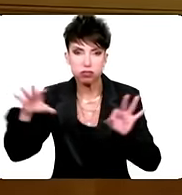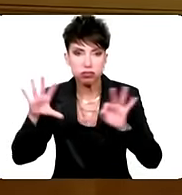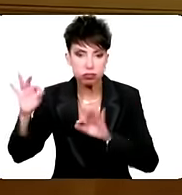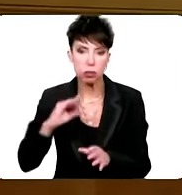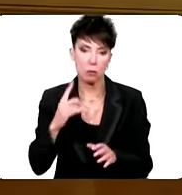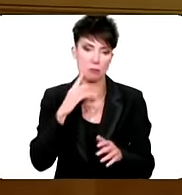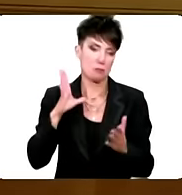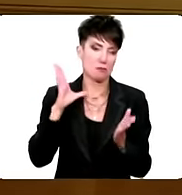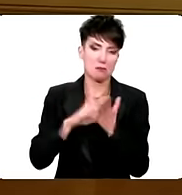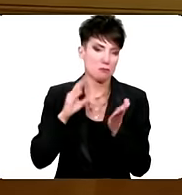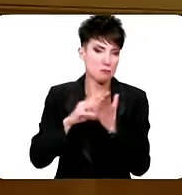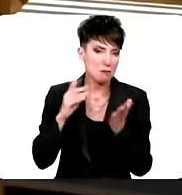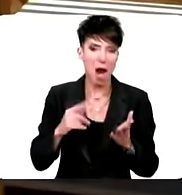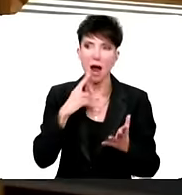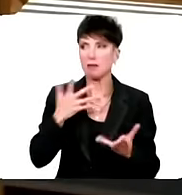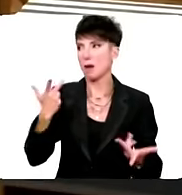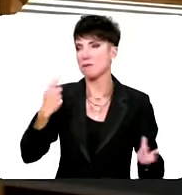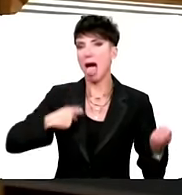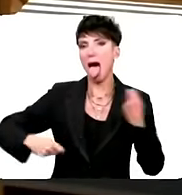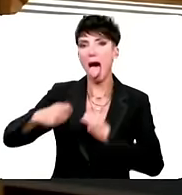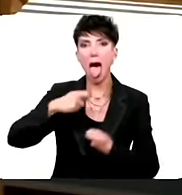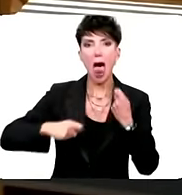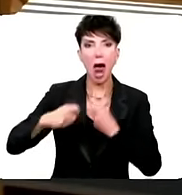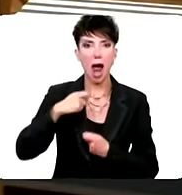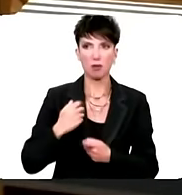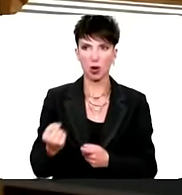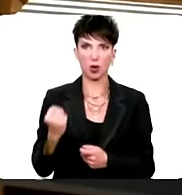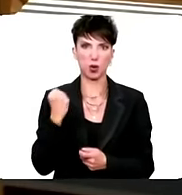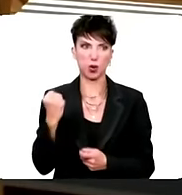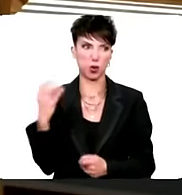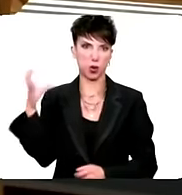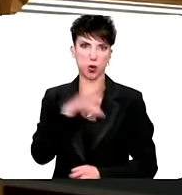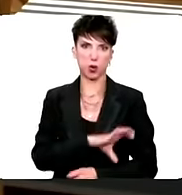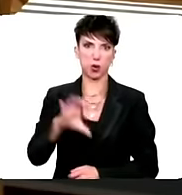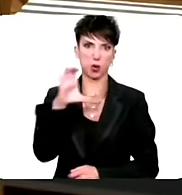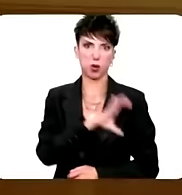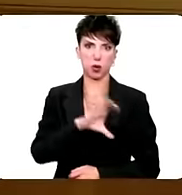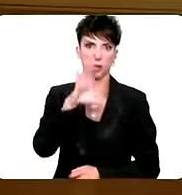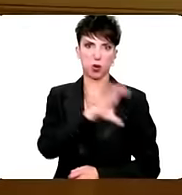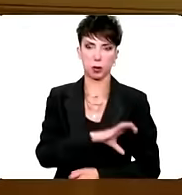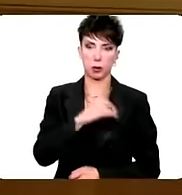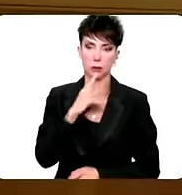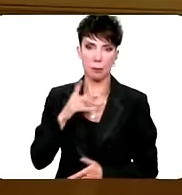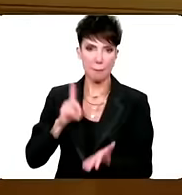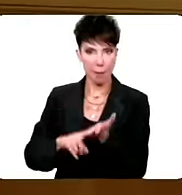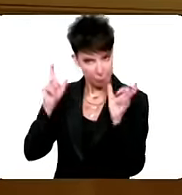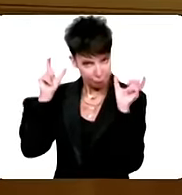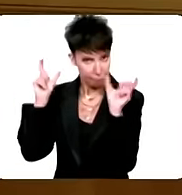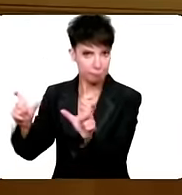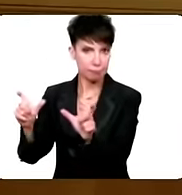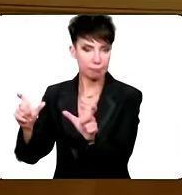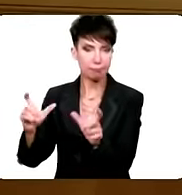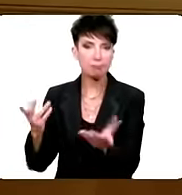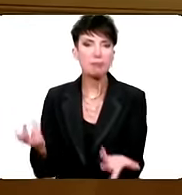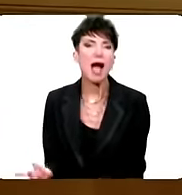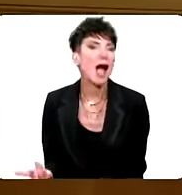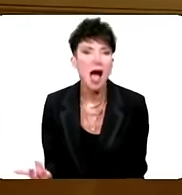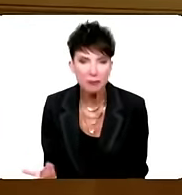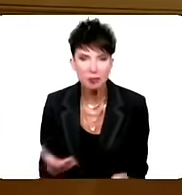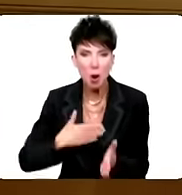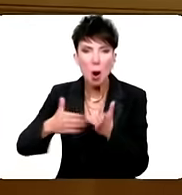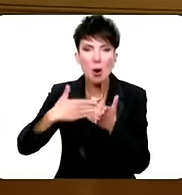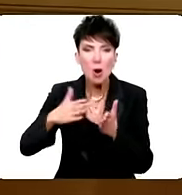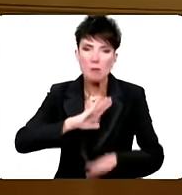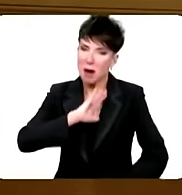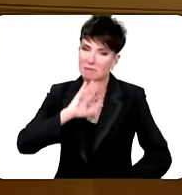κάποιων μεγάλων επιχειρήσεων, έχει αυτό ιδεολογική ταμπέλα? Θα μπορούσε κάποιος να ισχυριστεί ότι ενδεχομένως έχει, αλλά σίγουρα δεν θα τη